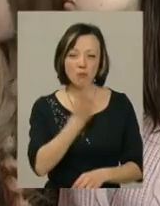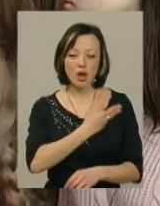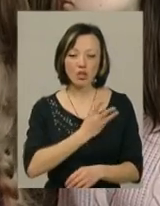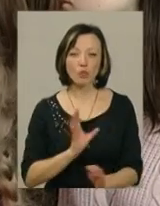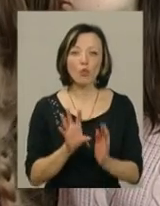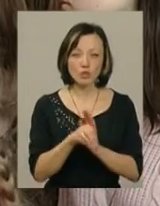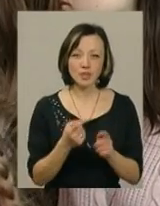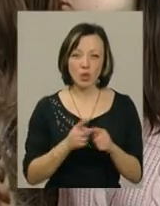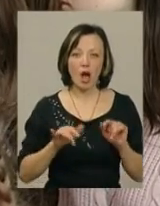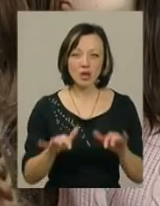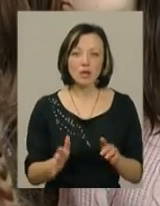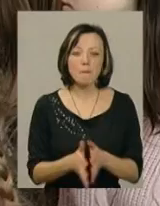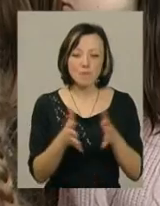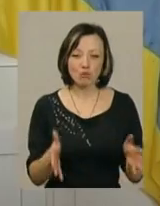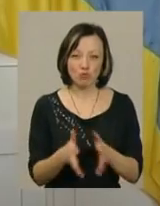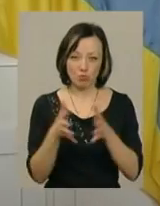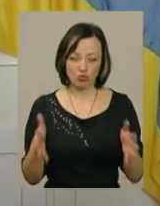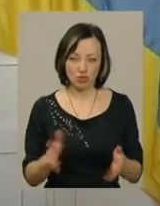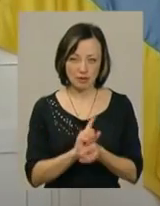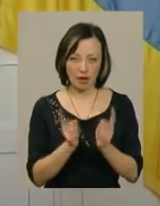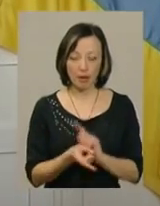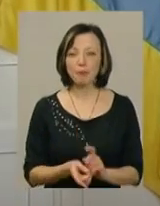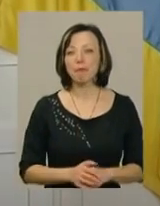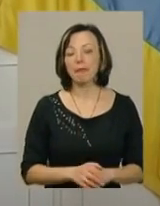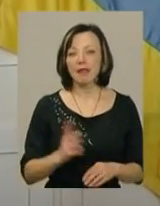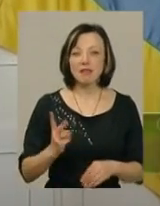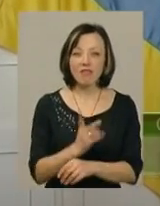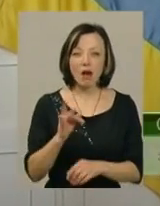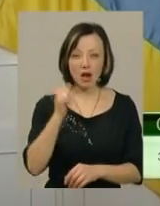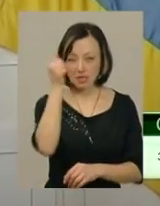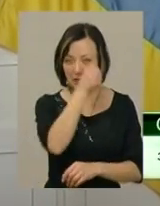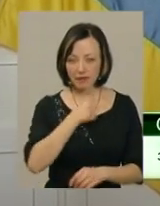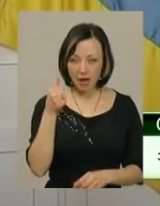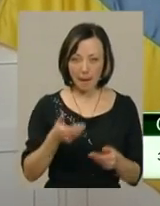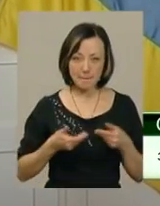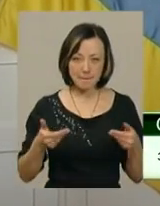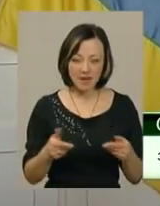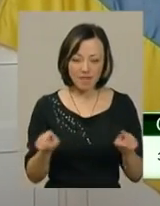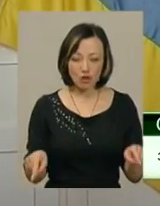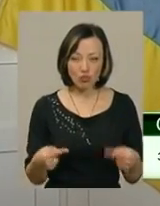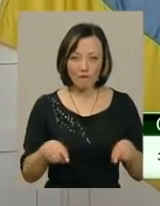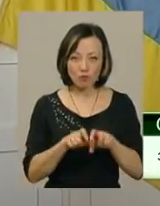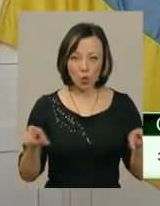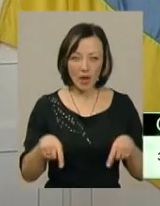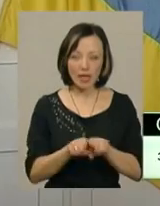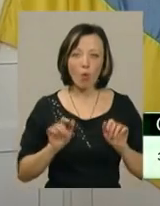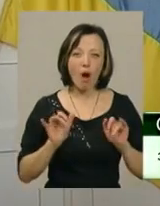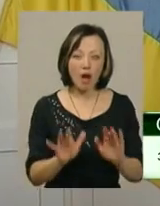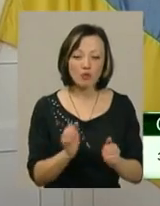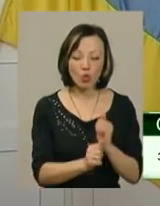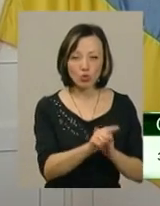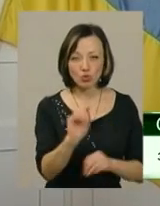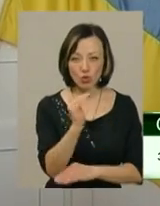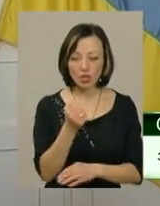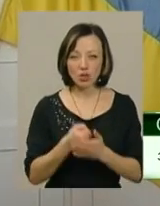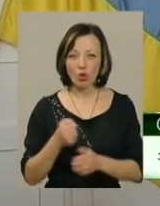до благодійної акції більшає. Два рази на рік ми влаштовуємо в себе в школі таку акцію від кожного